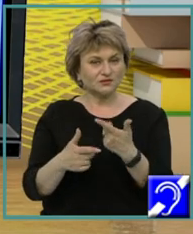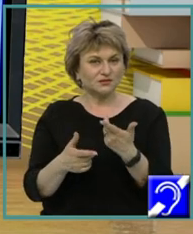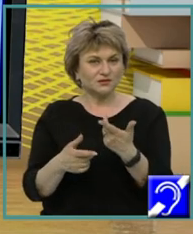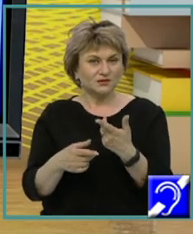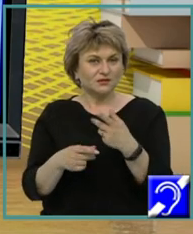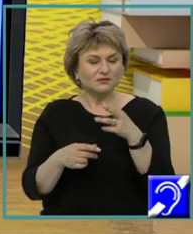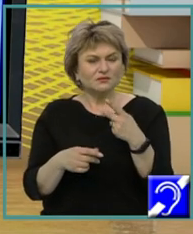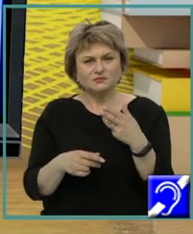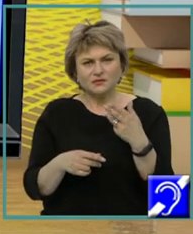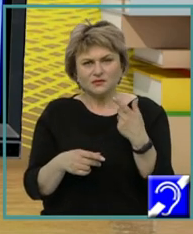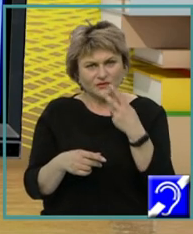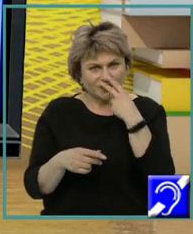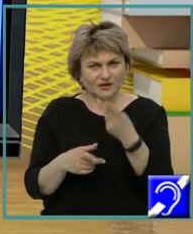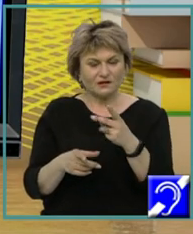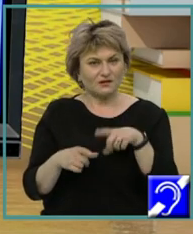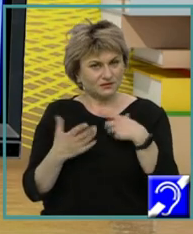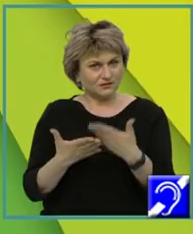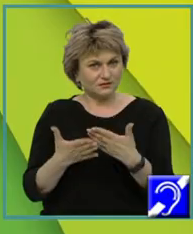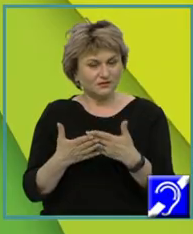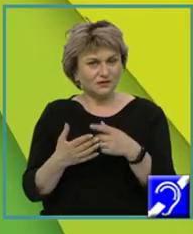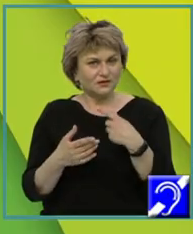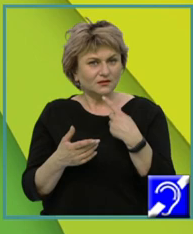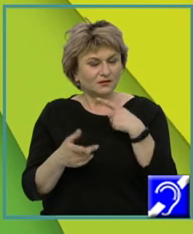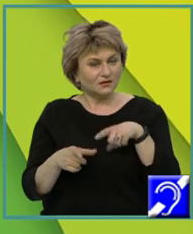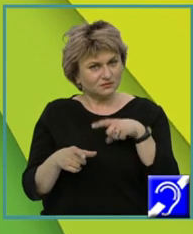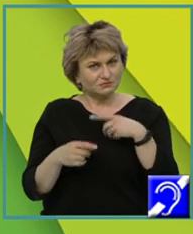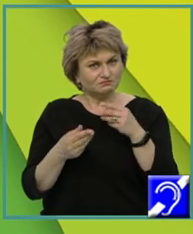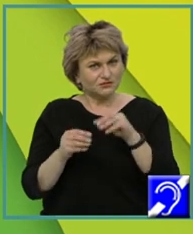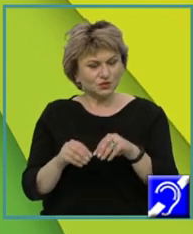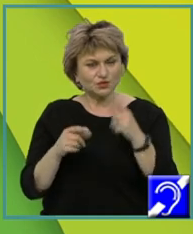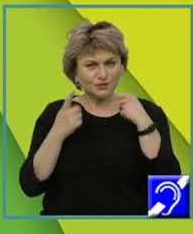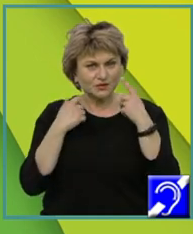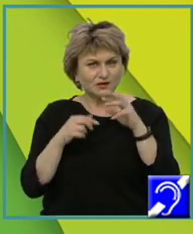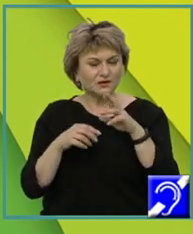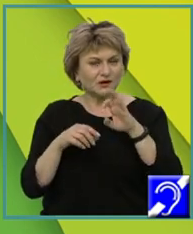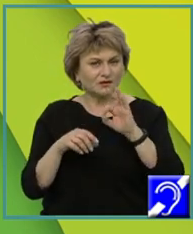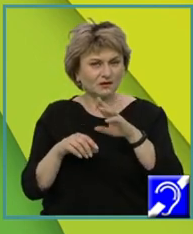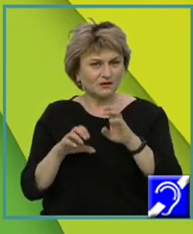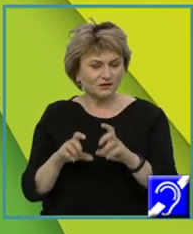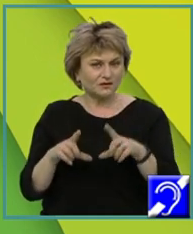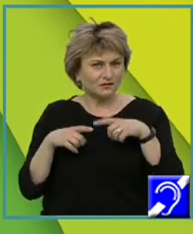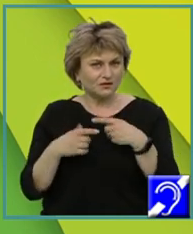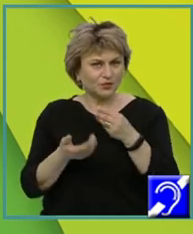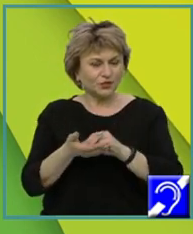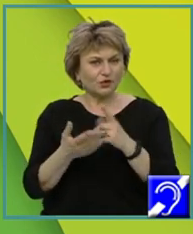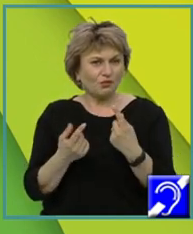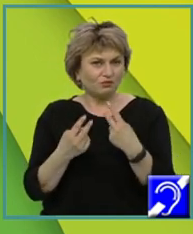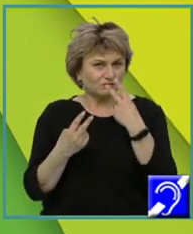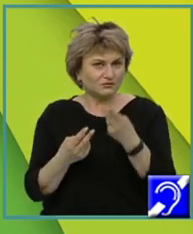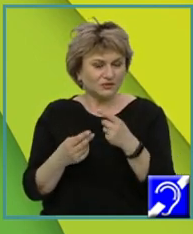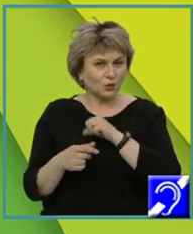remarca sunt că naratorul devine experimentator relatarea la persoana întâi impune o perspectivă